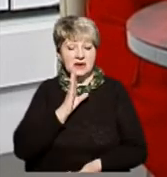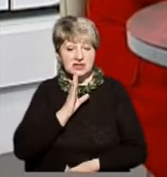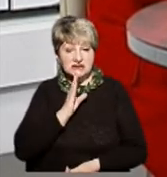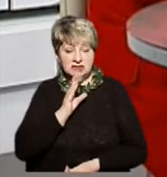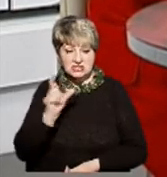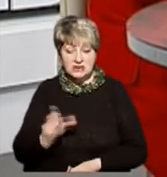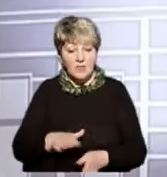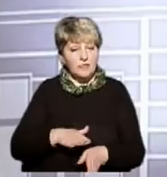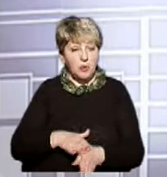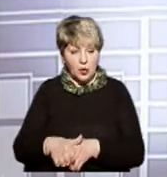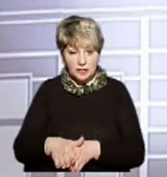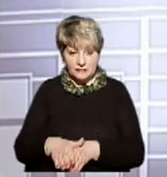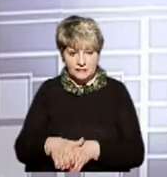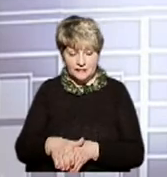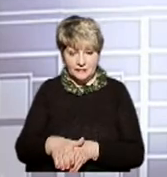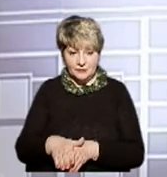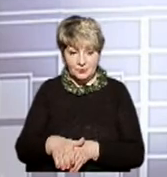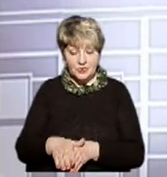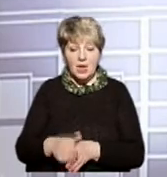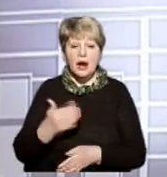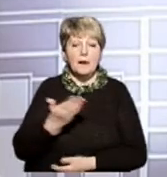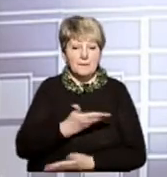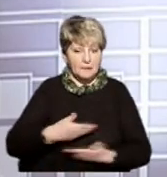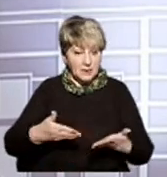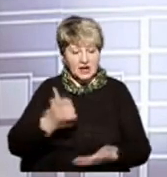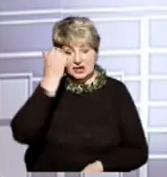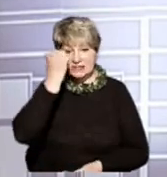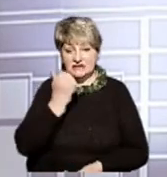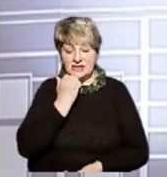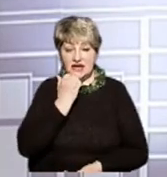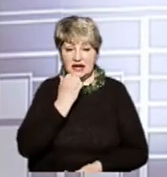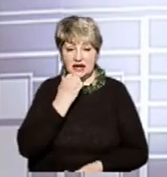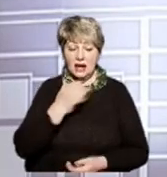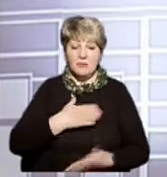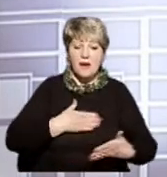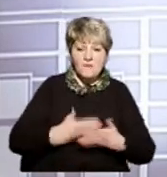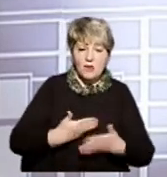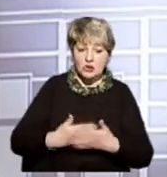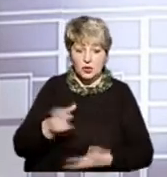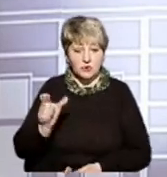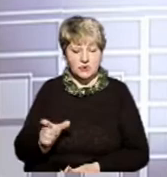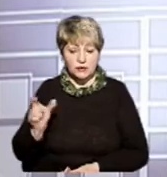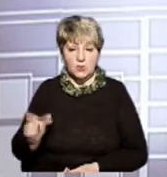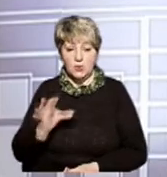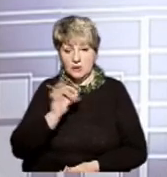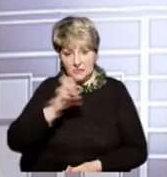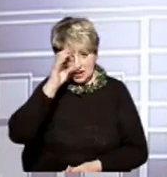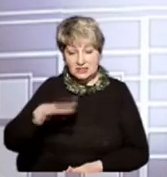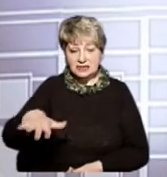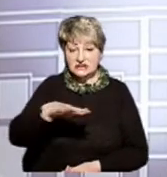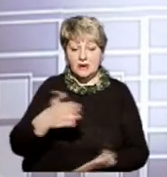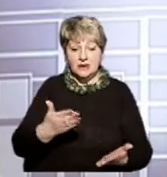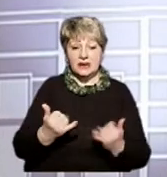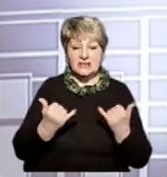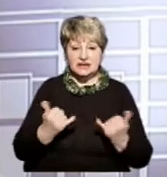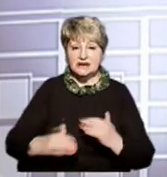в повному обсязі. Ми дякуємо країнам і волонтерам, і тим країнам, які зараз